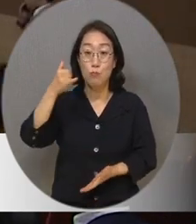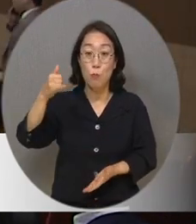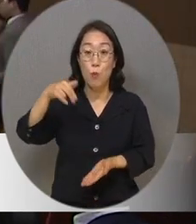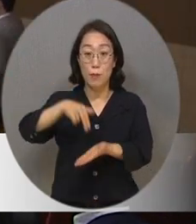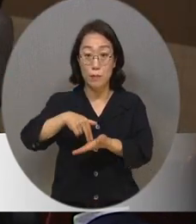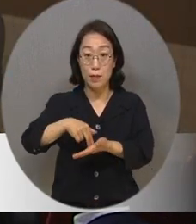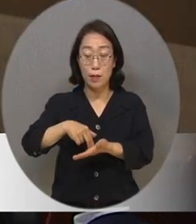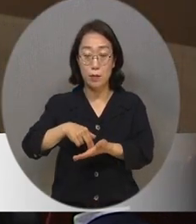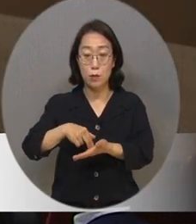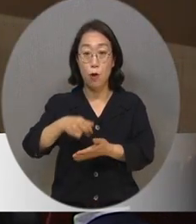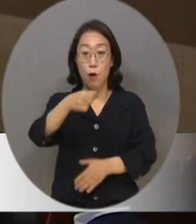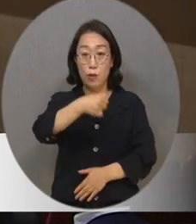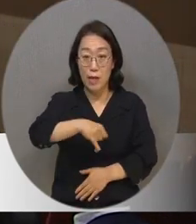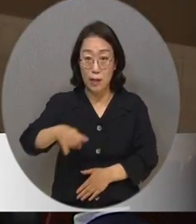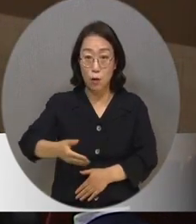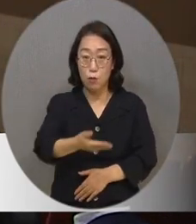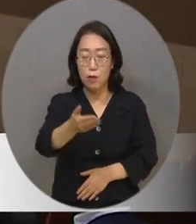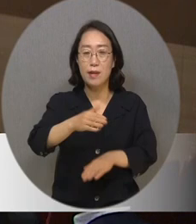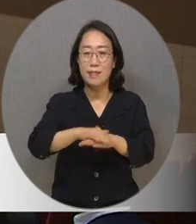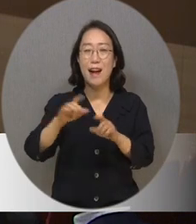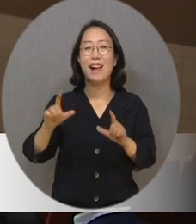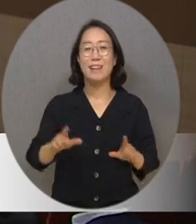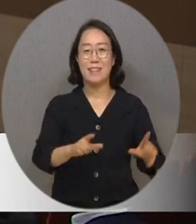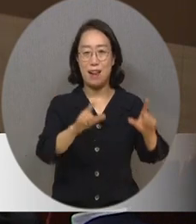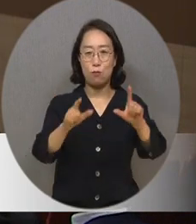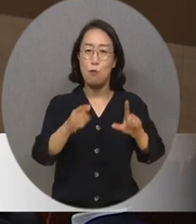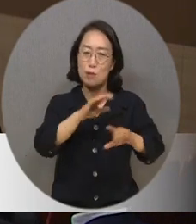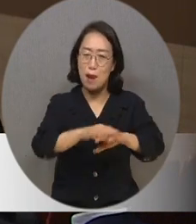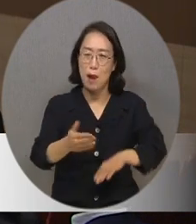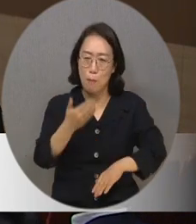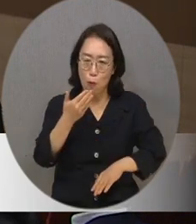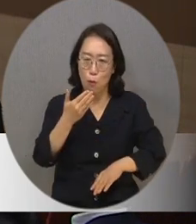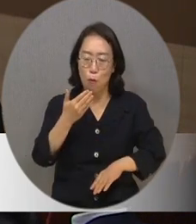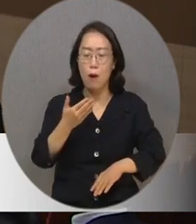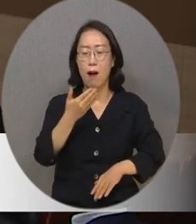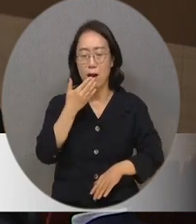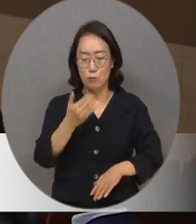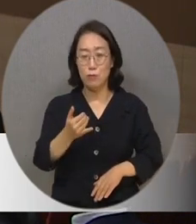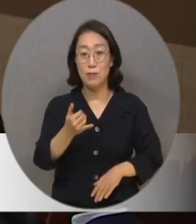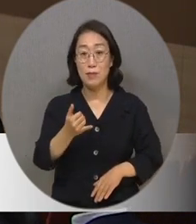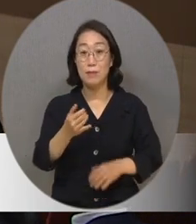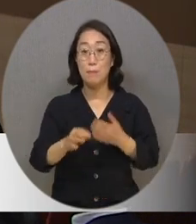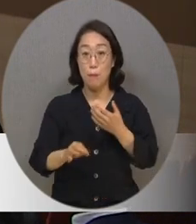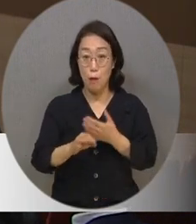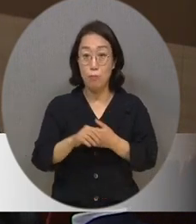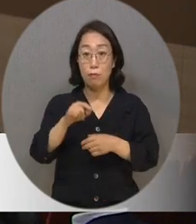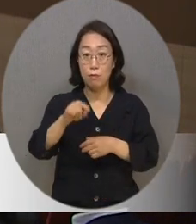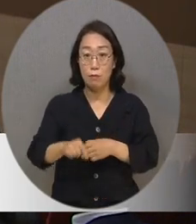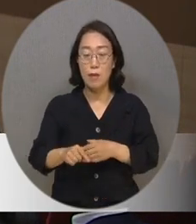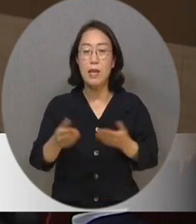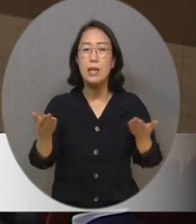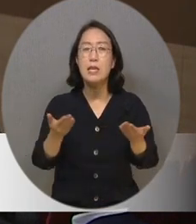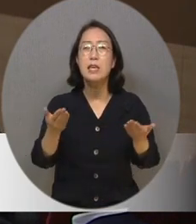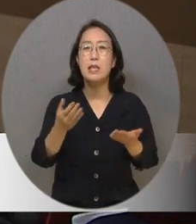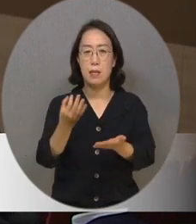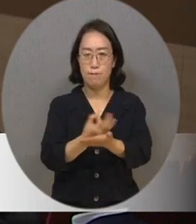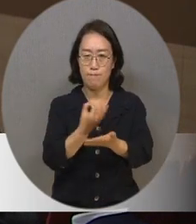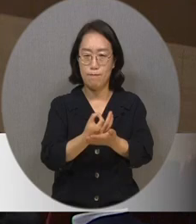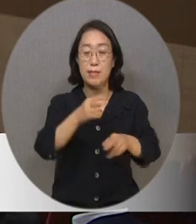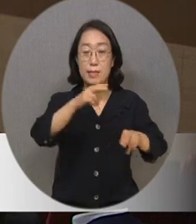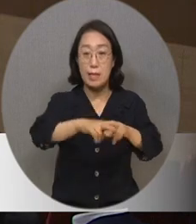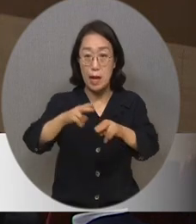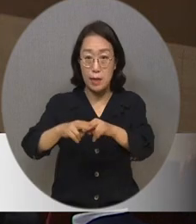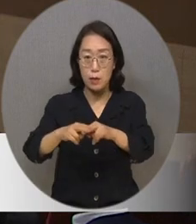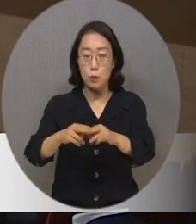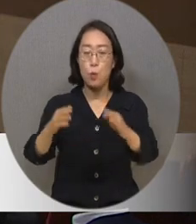우리 아이들이 잘 먹고 잘 살기, 잘 살아갈 수 있으려면 아무래도 직업과